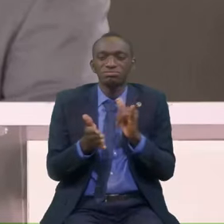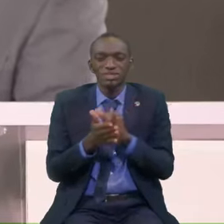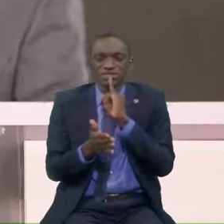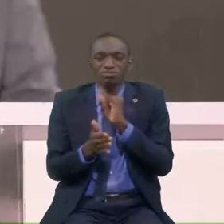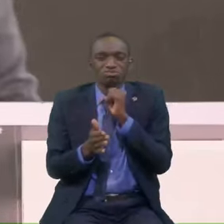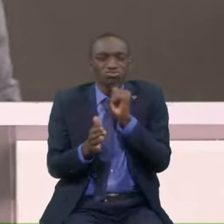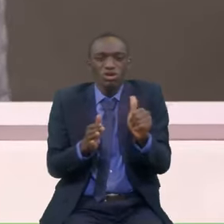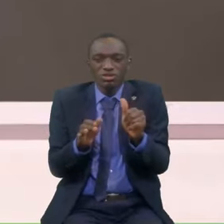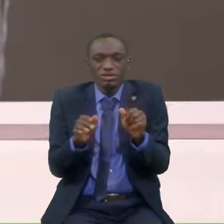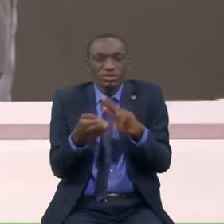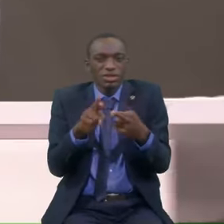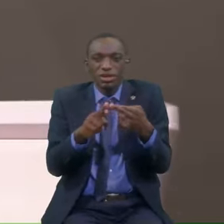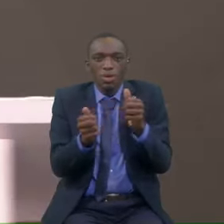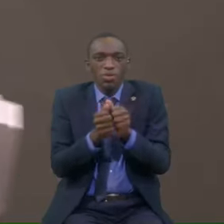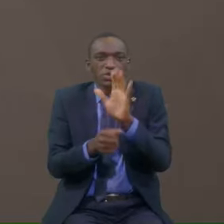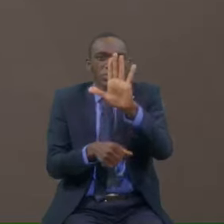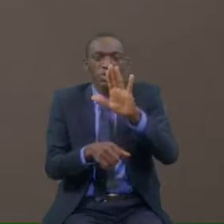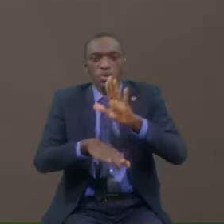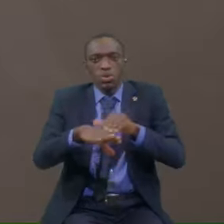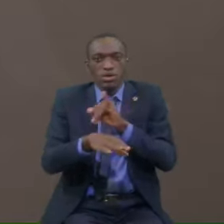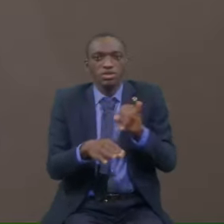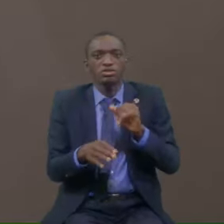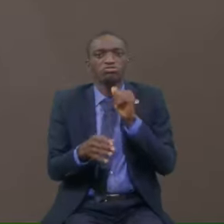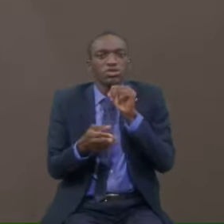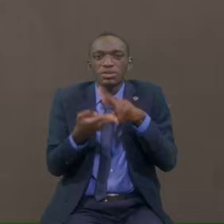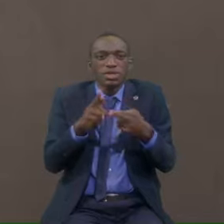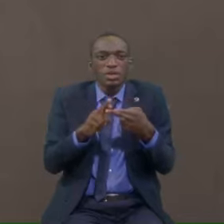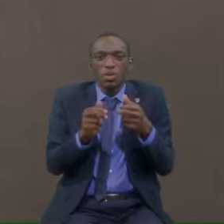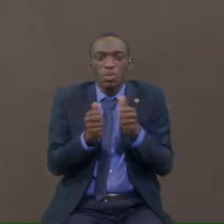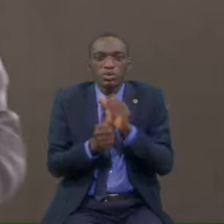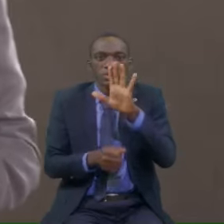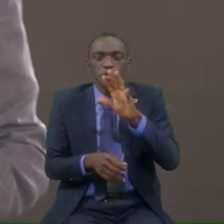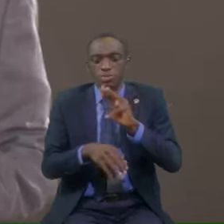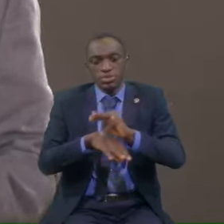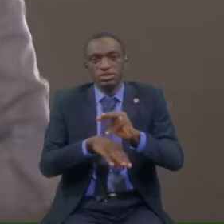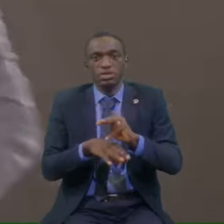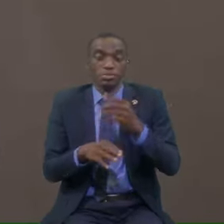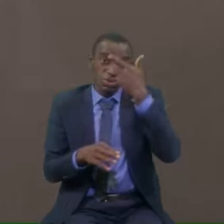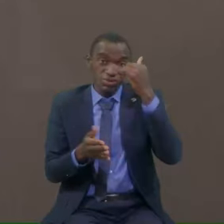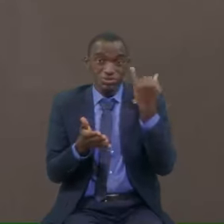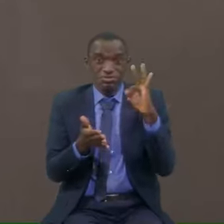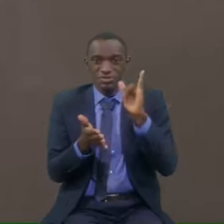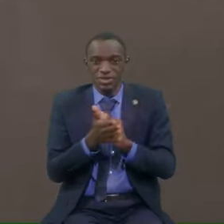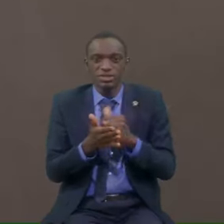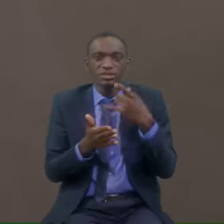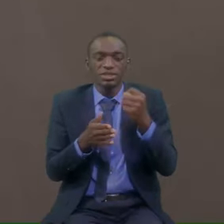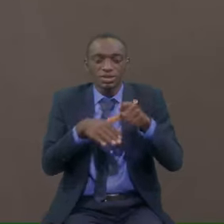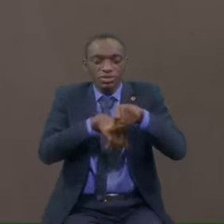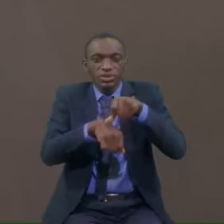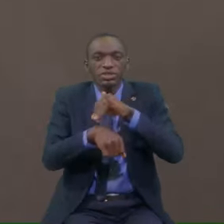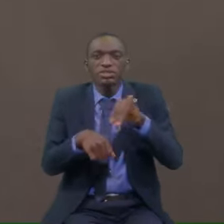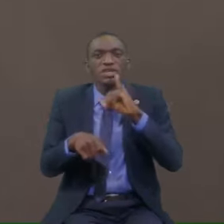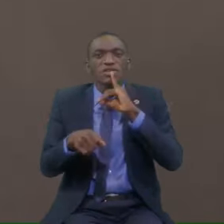ton appel, tu considères quelque chose, plus que ton ministère. À cause de ça,